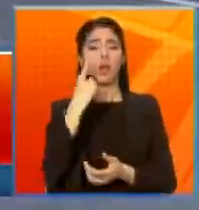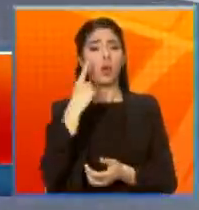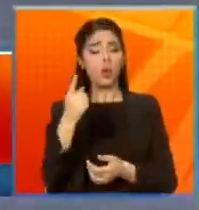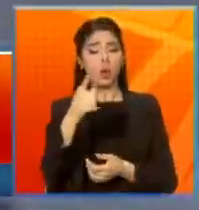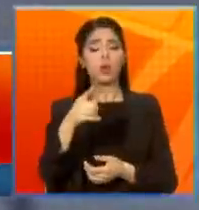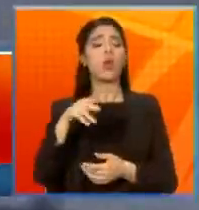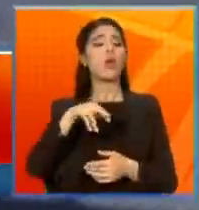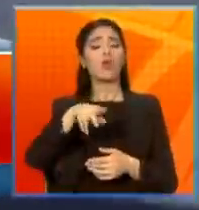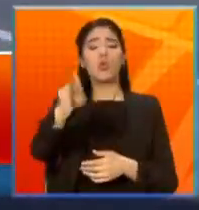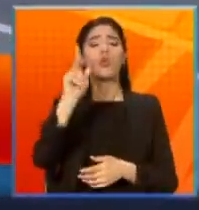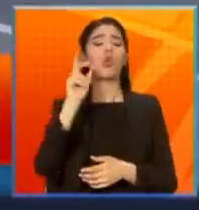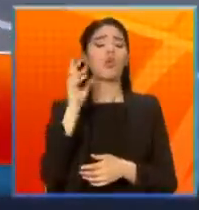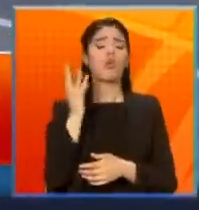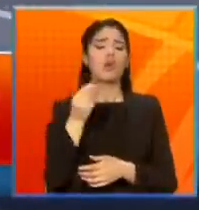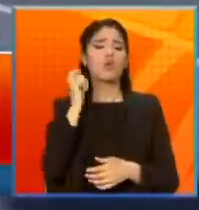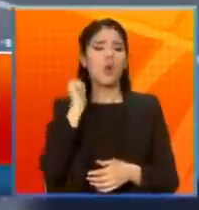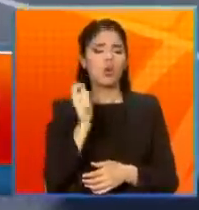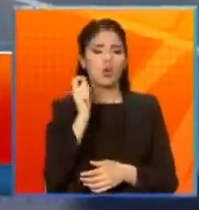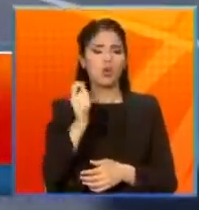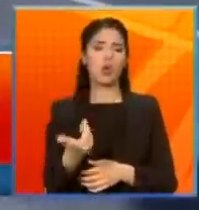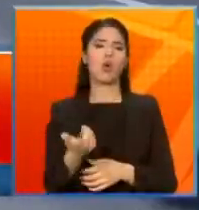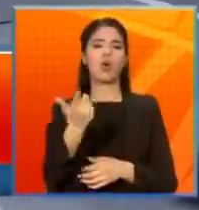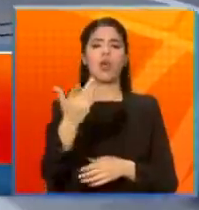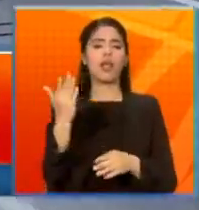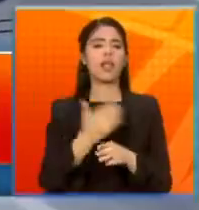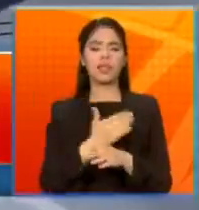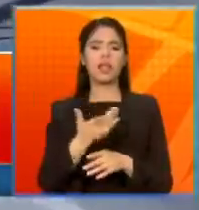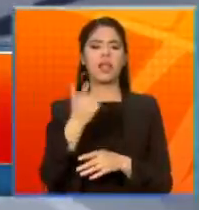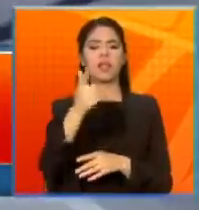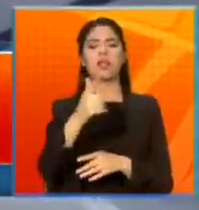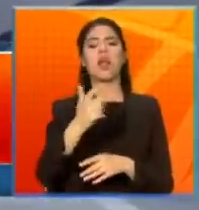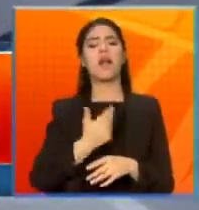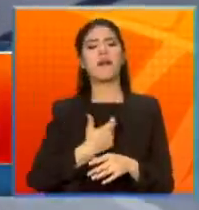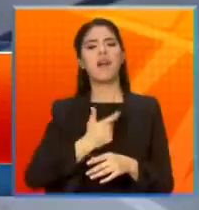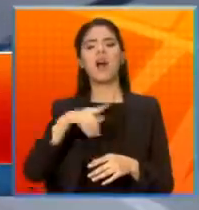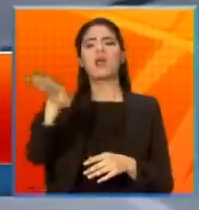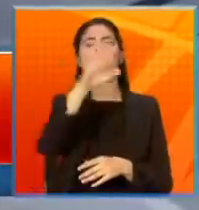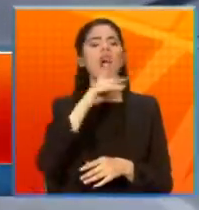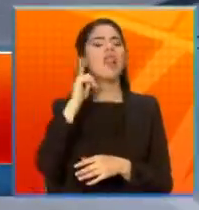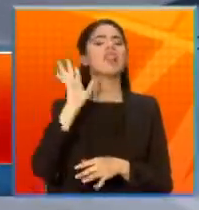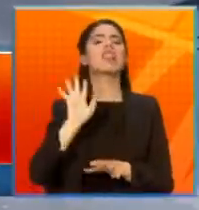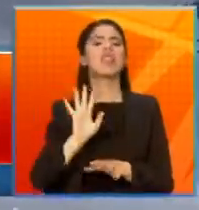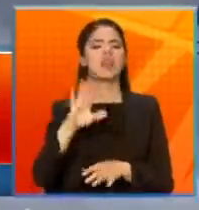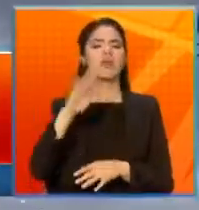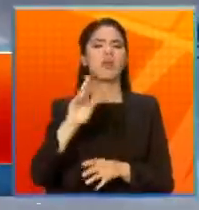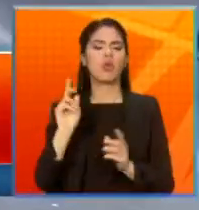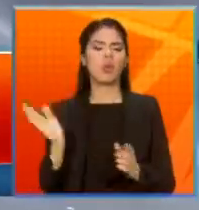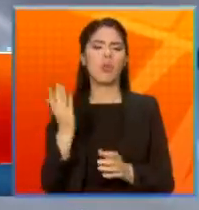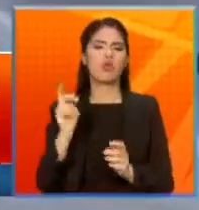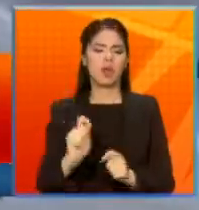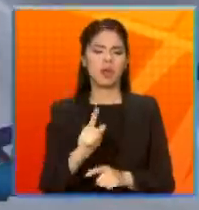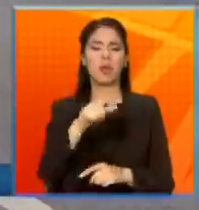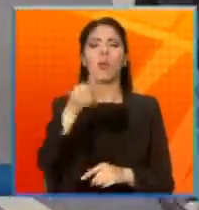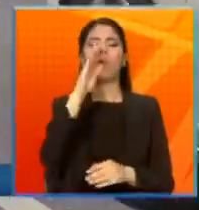gibi karşıdan karşıya geçerken oldukça zorlandım. Buradan da şunu çıkarabiliyoruz ki bu kanuna hiçbir araç sürücüsü kolay